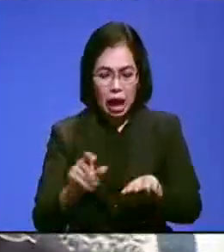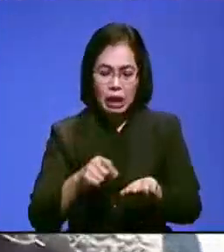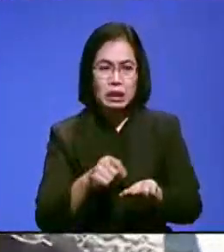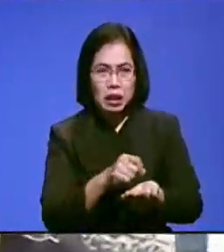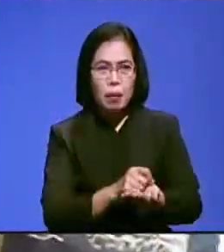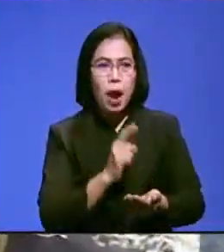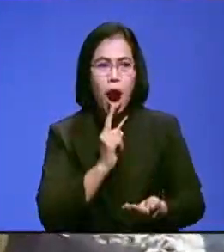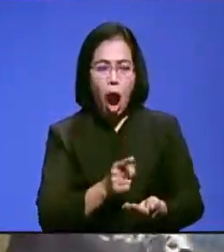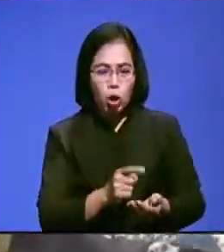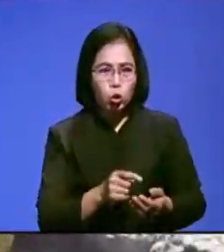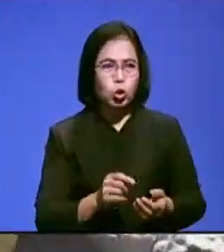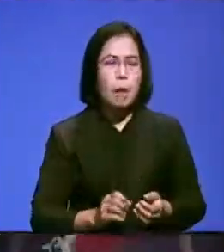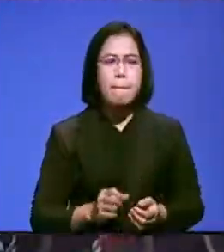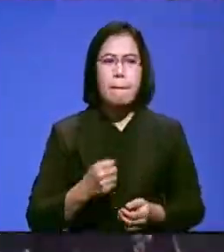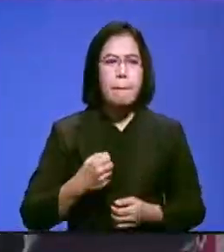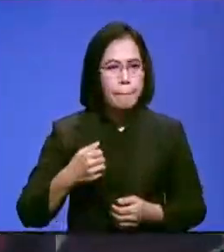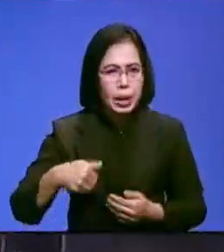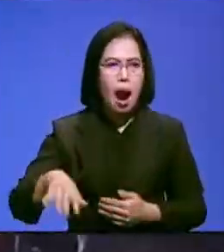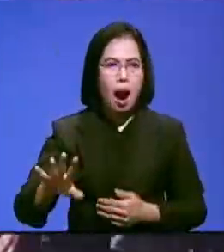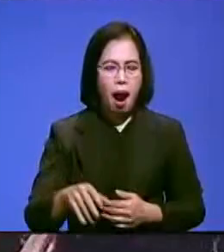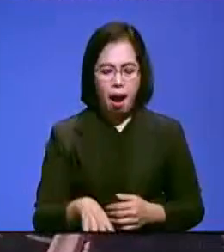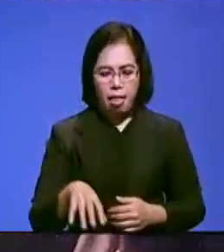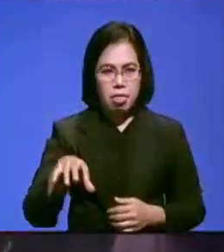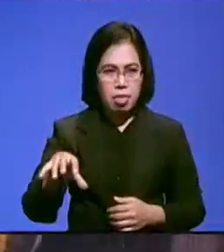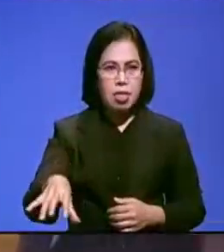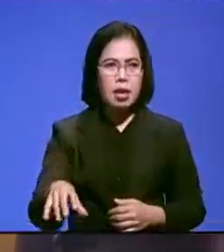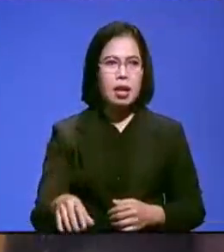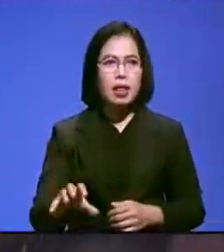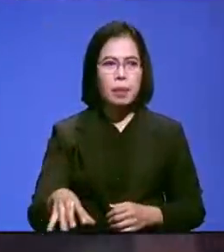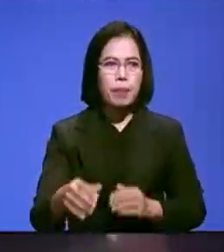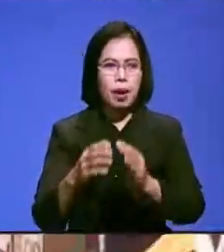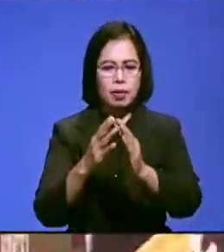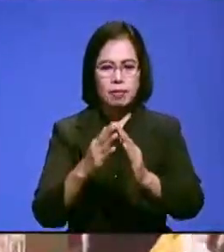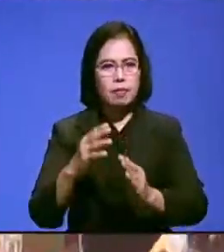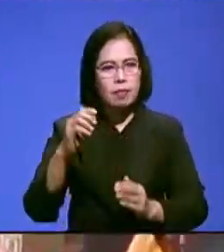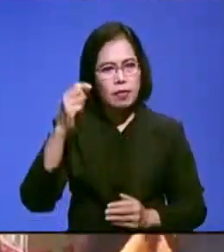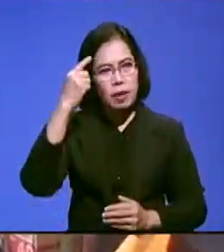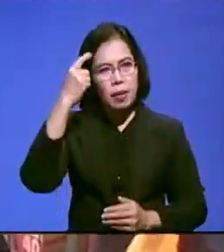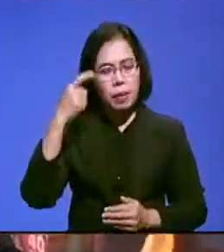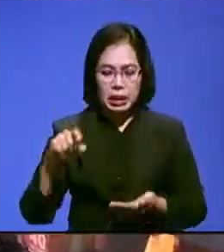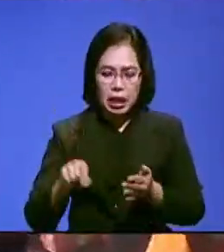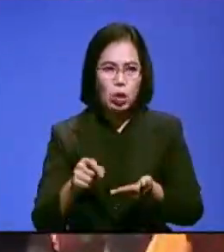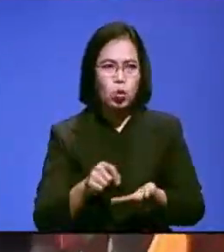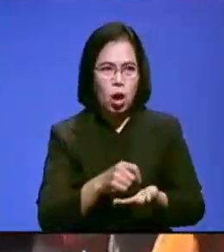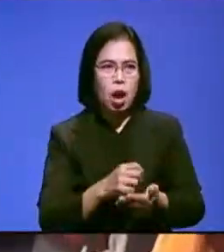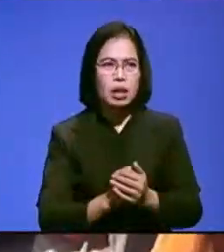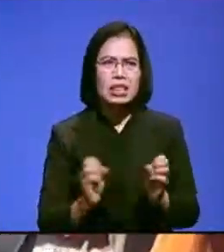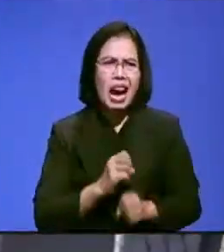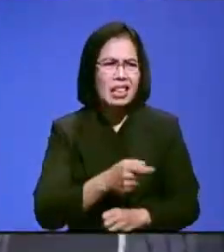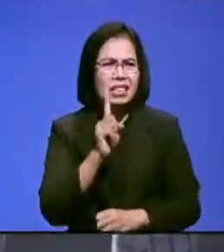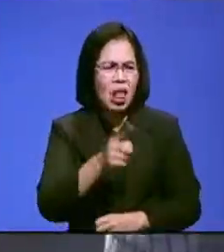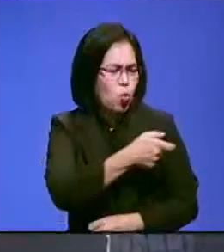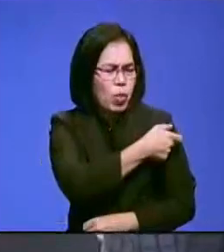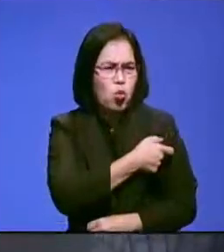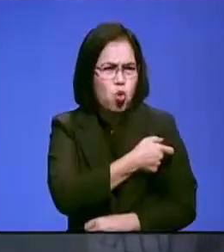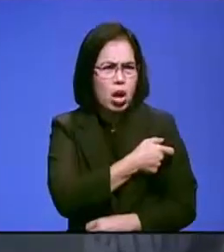kegiatan santri yang mulai efektif hari Senin mendatang. Meski gelombang kembalinya santri ke pondok membludak, tidak ada satupun petugas pelabuhan